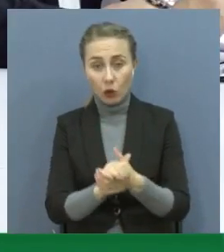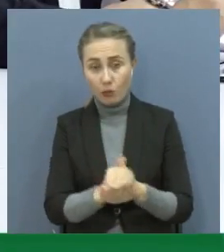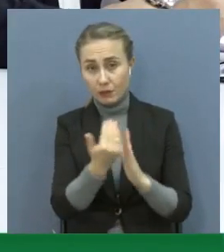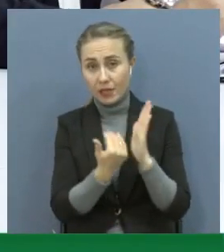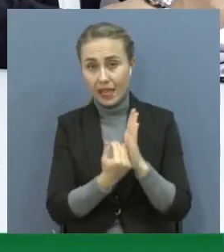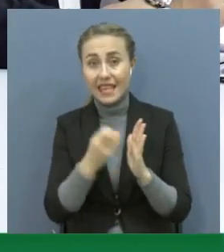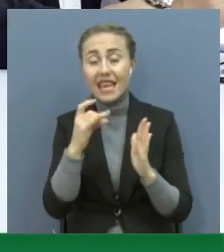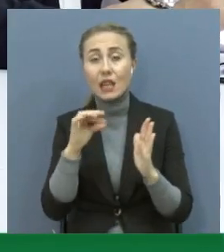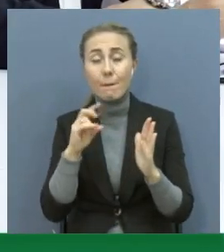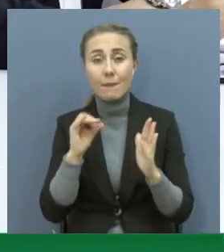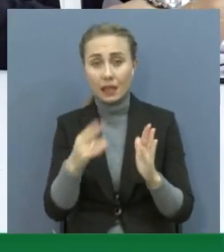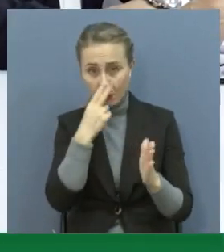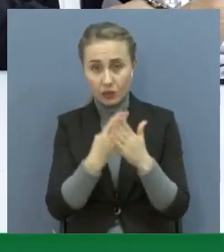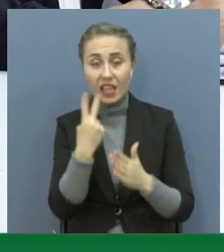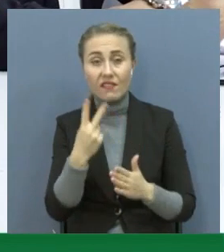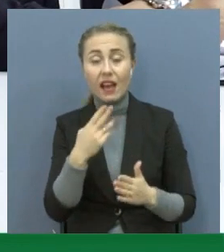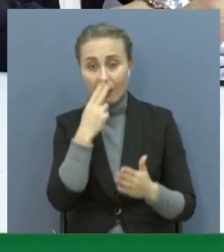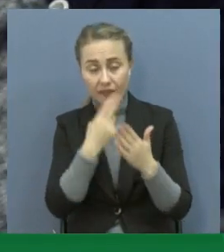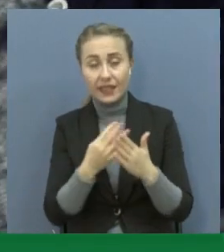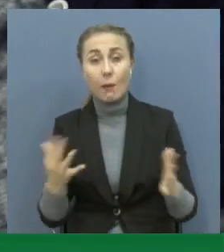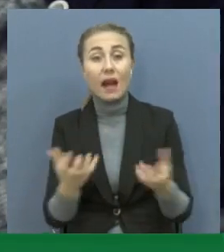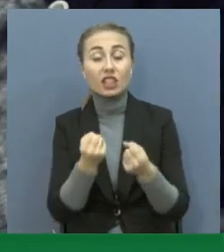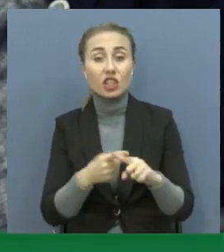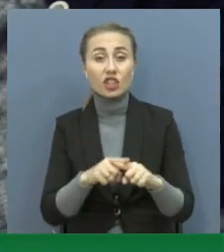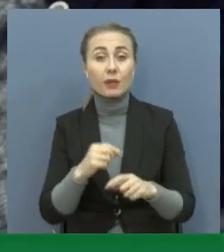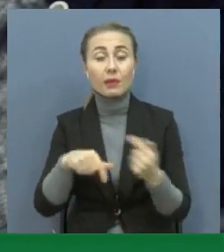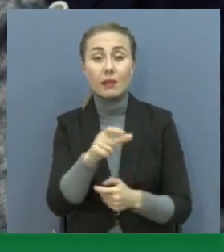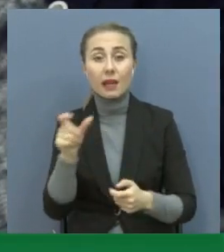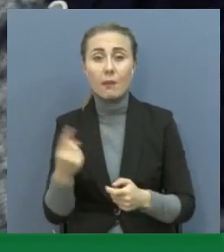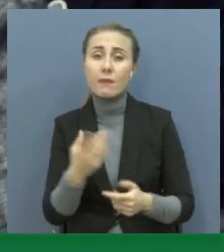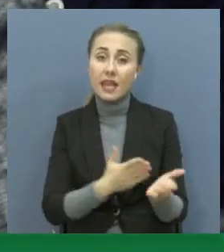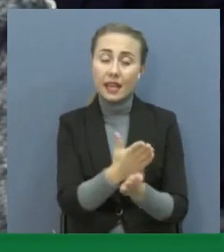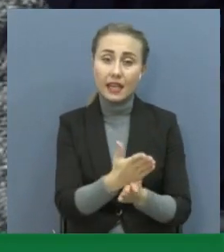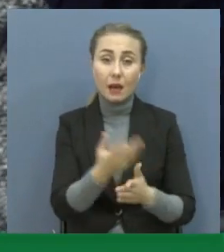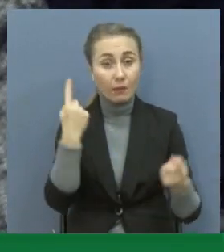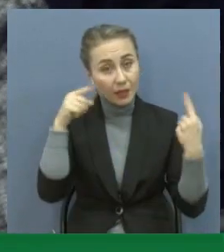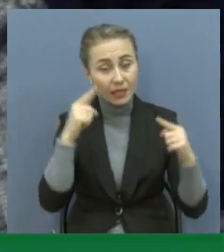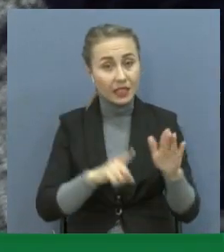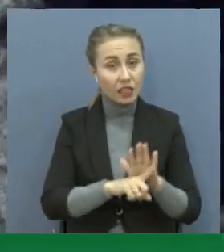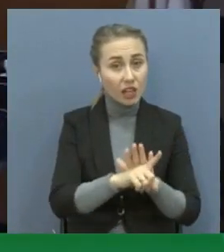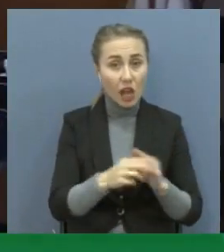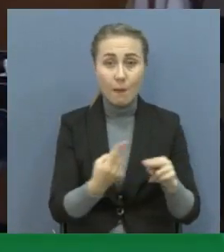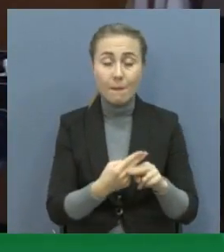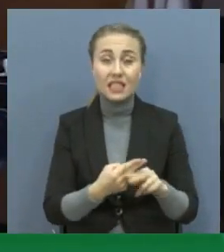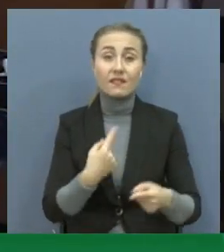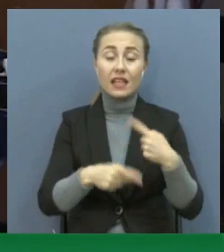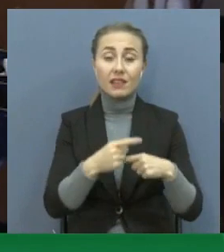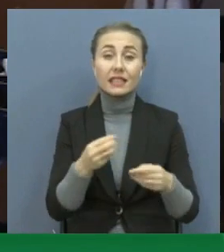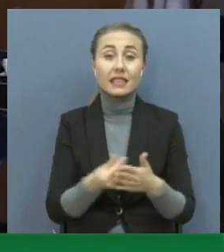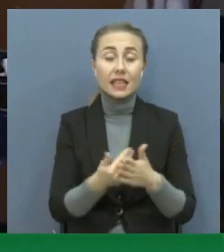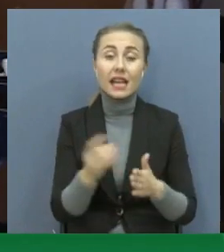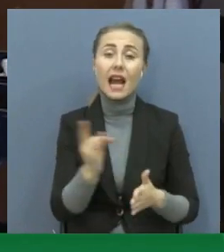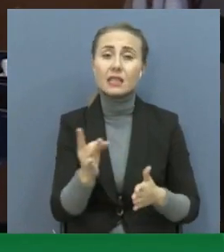«Инбек» предусматривает два вида поддержки предпринимателей. Первый – для начинающих бизнес-идей предусмотрены безвозвратные средства в